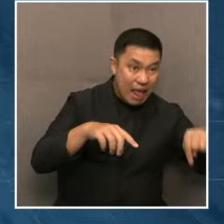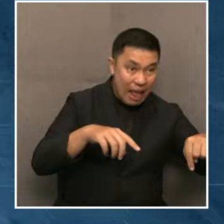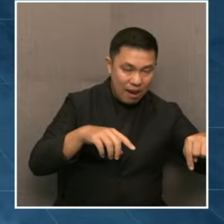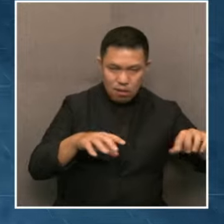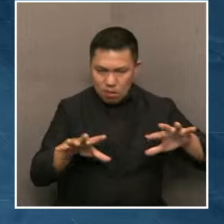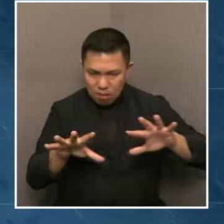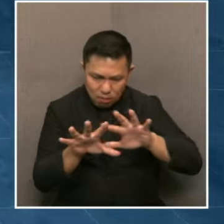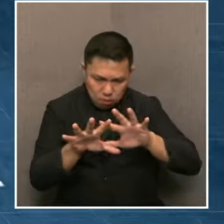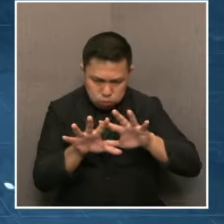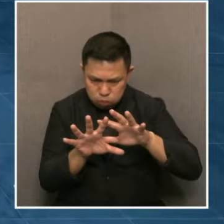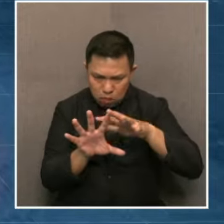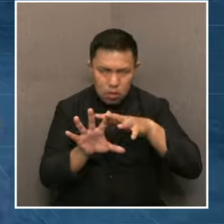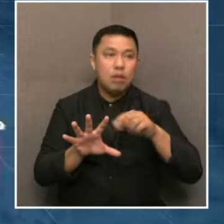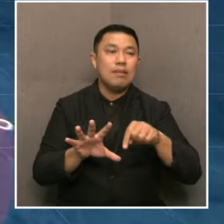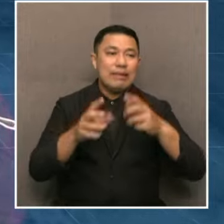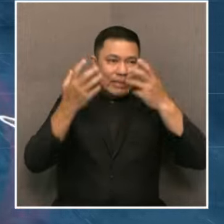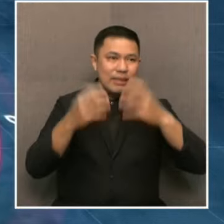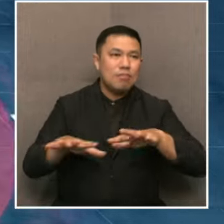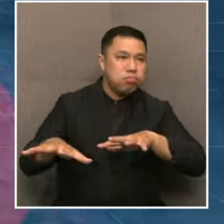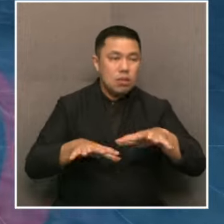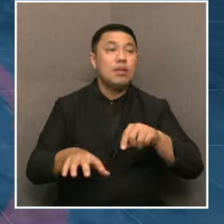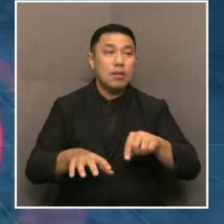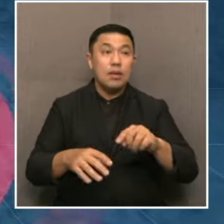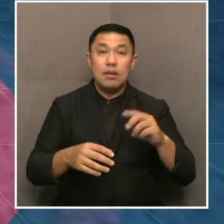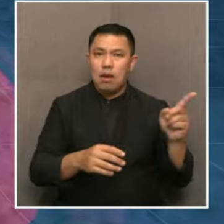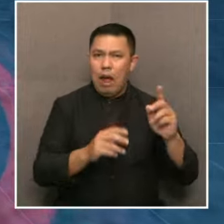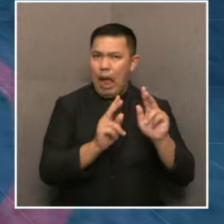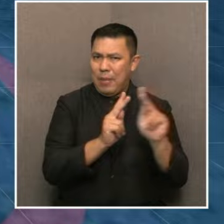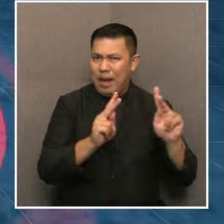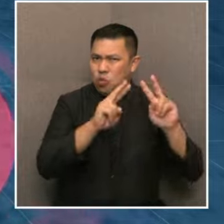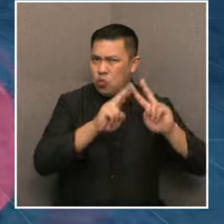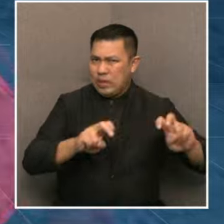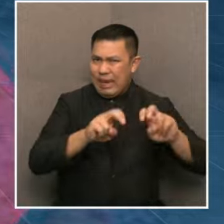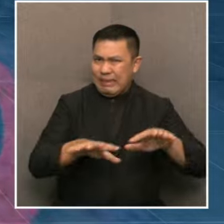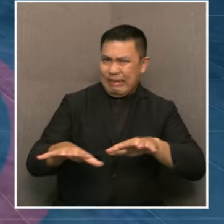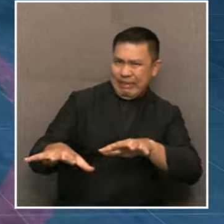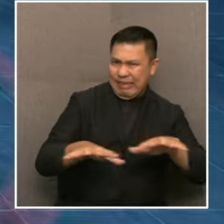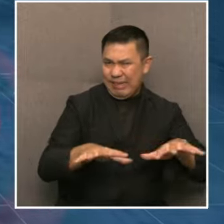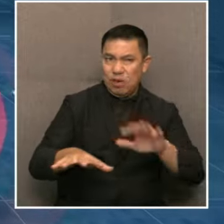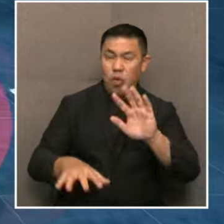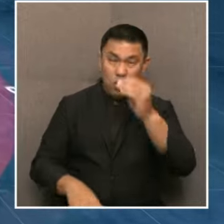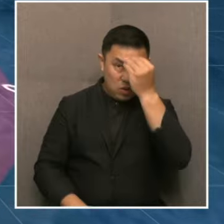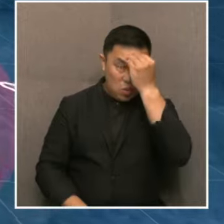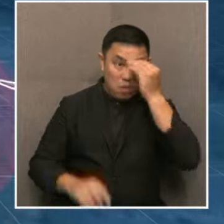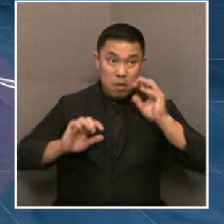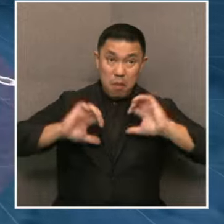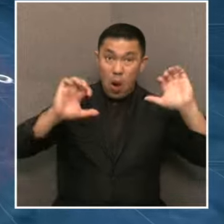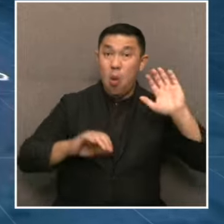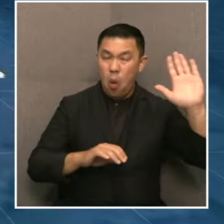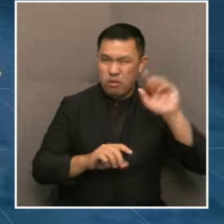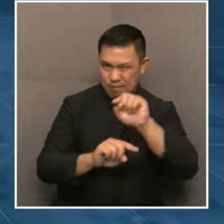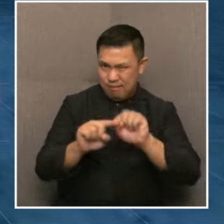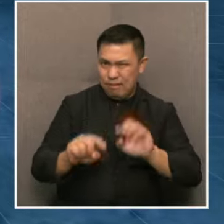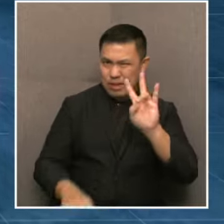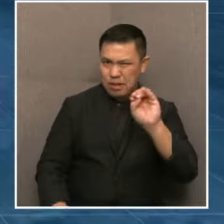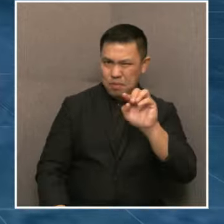ค่ะค่ะโดยล่าสุดทางคณะกรรมการวิจัยแผ่นดินหวายรัฐบาลญี่ปุ่นได้ประเมินว่ามีโอกาสร้อยละ 70-80